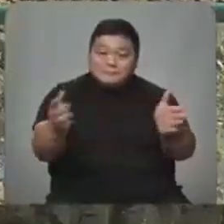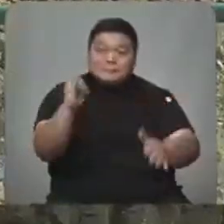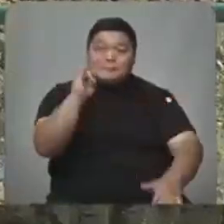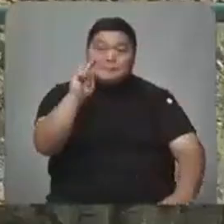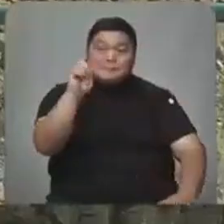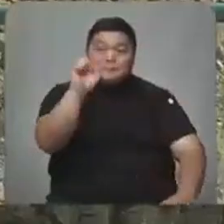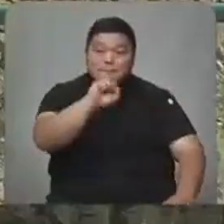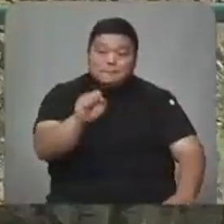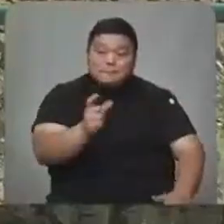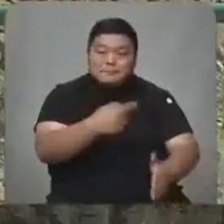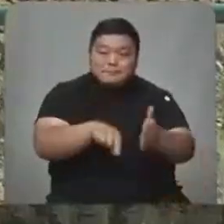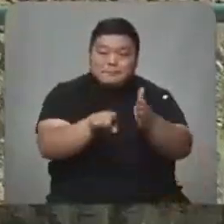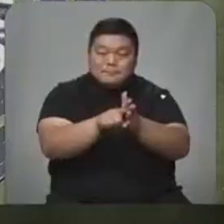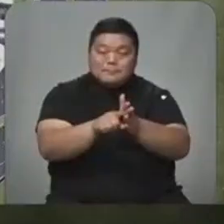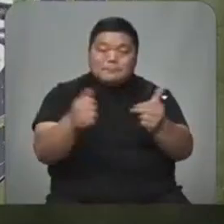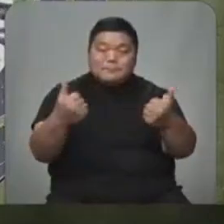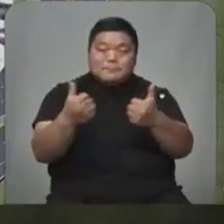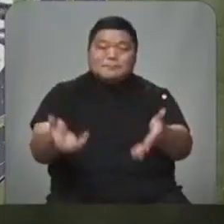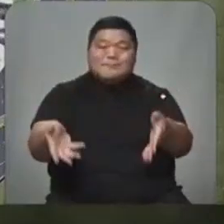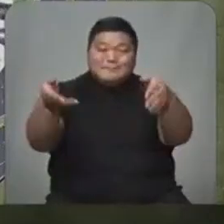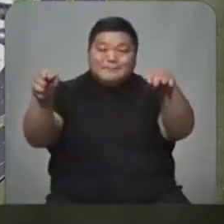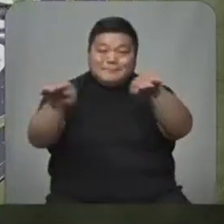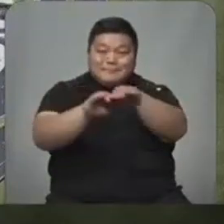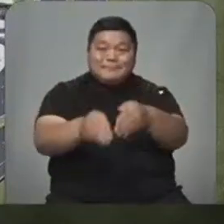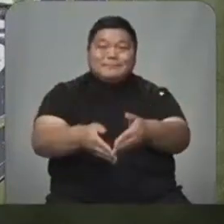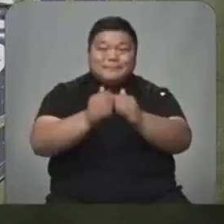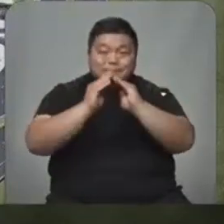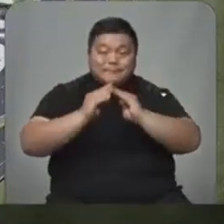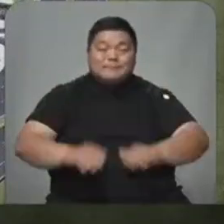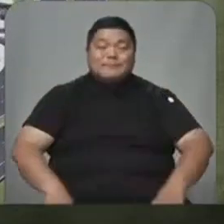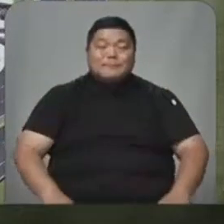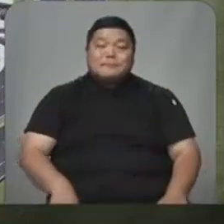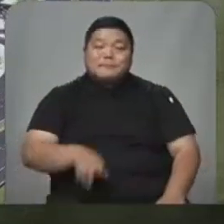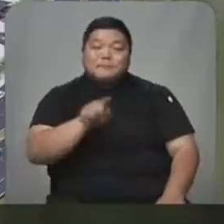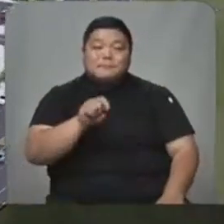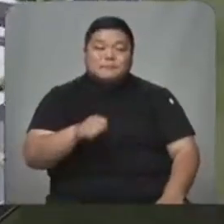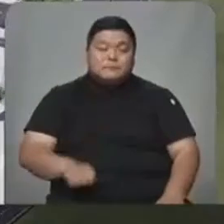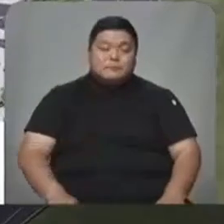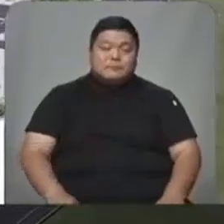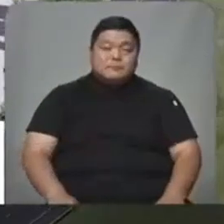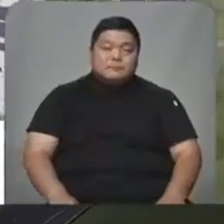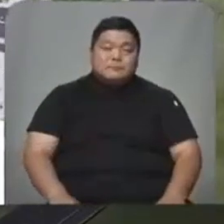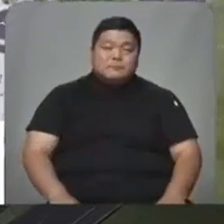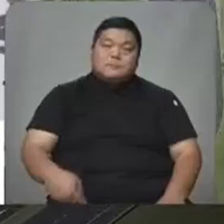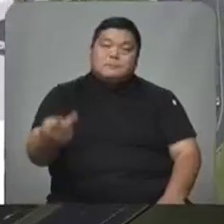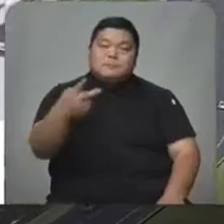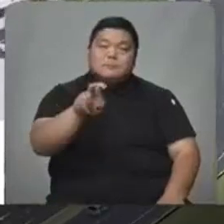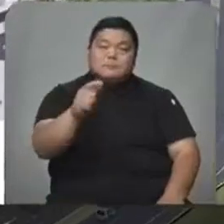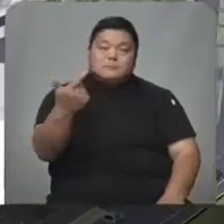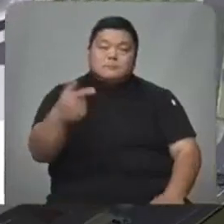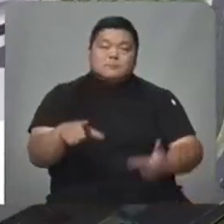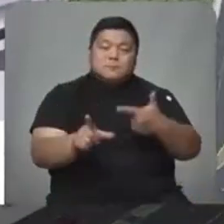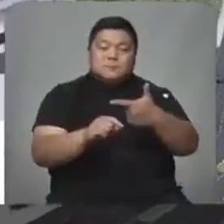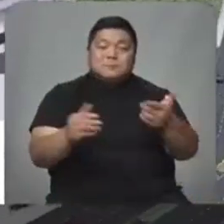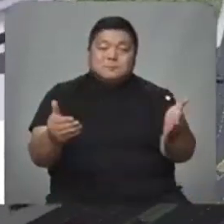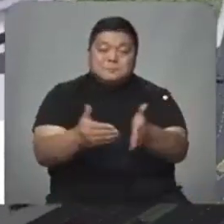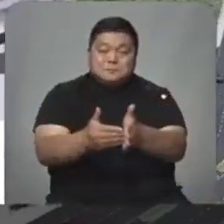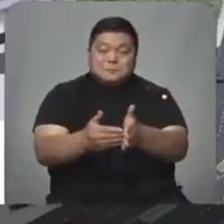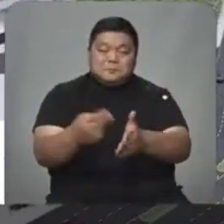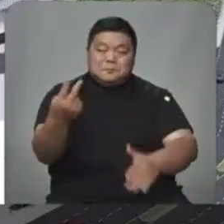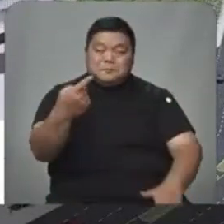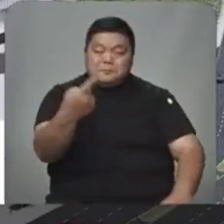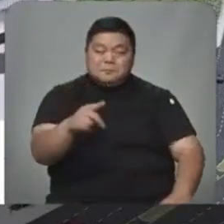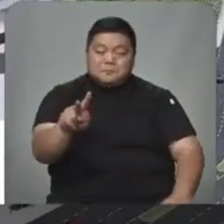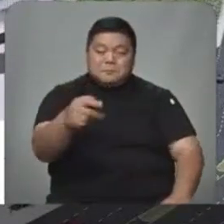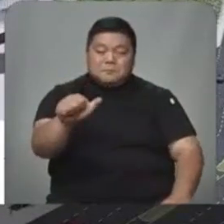세계총회에 사용될 대회의장을 짓기 위해서입니다. 대회의장은 2026년 6월까지 1,250억 원을